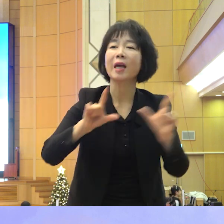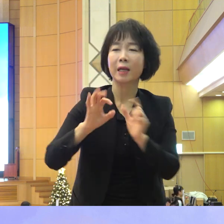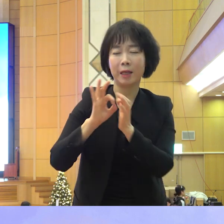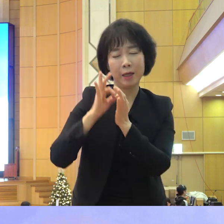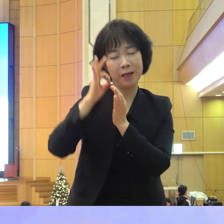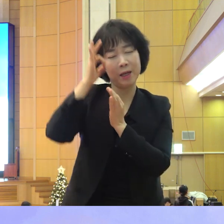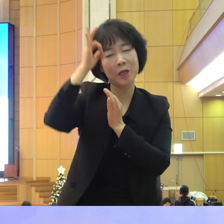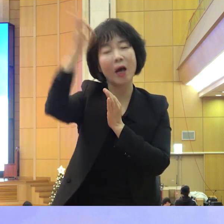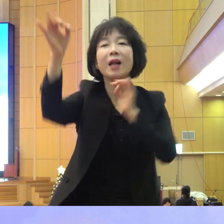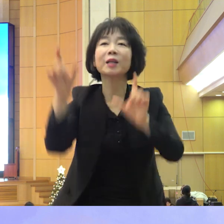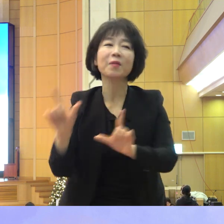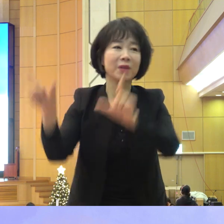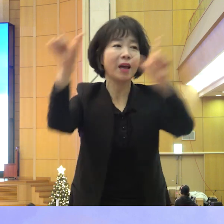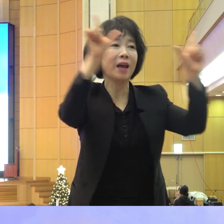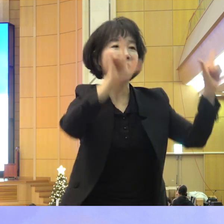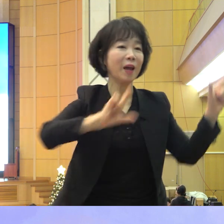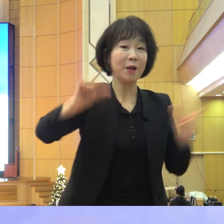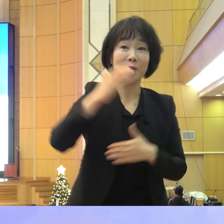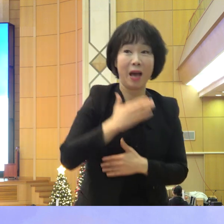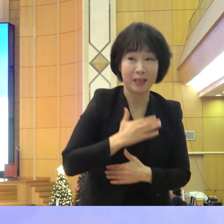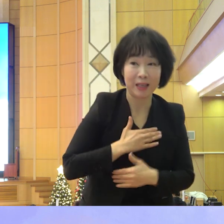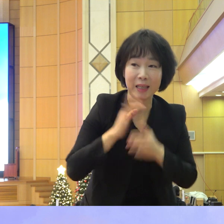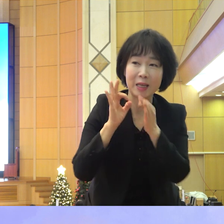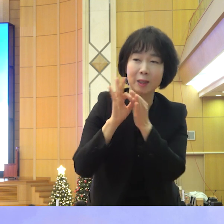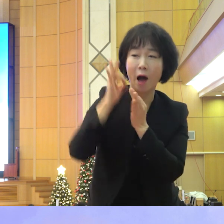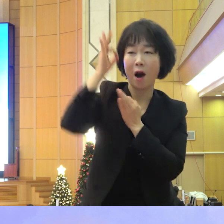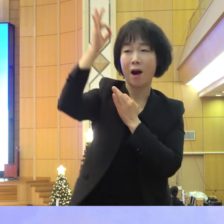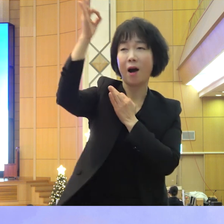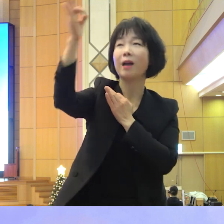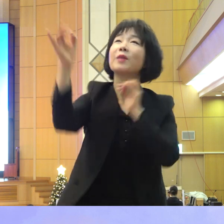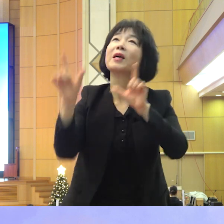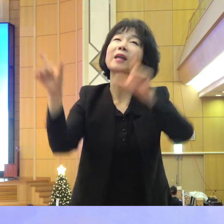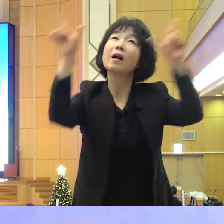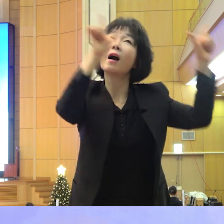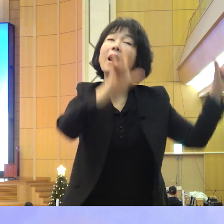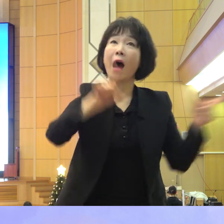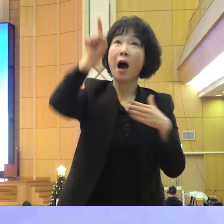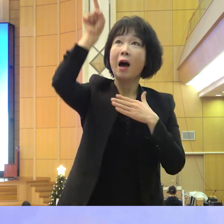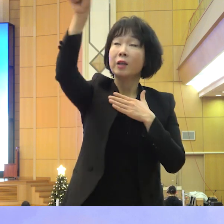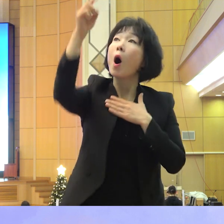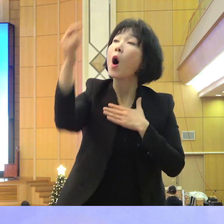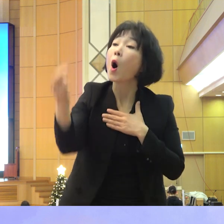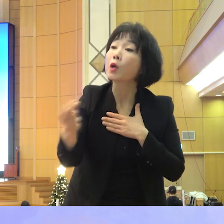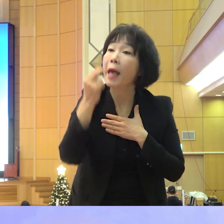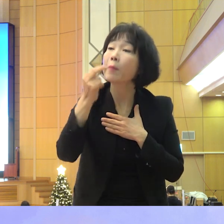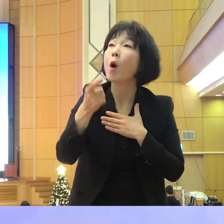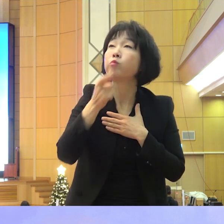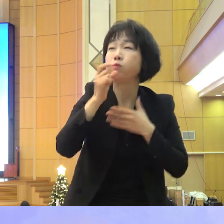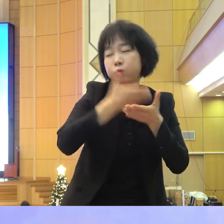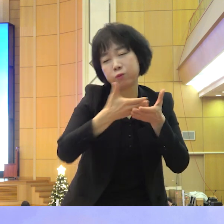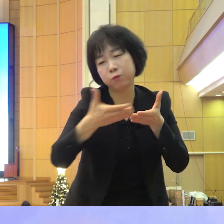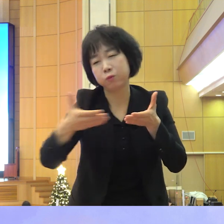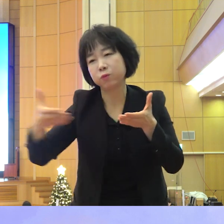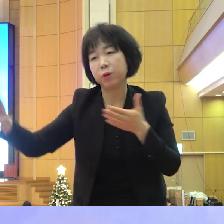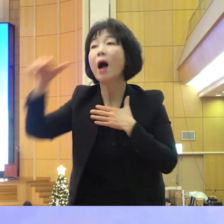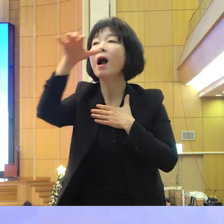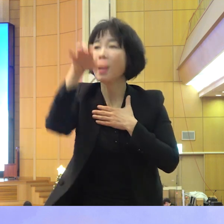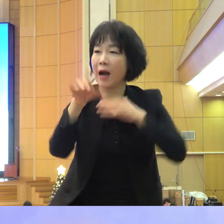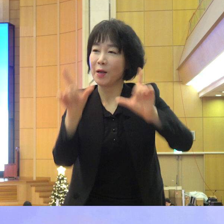살겠네. 길이 살겠네, 나 길이 살겠네. 저 생명